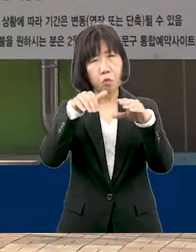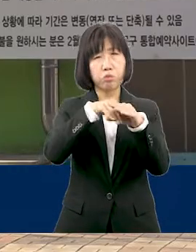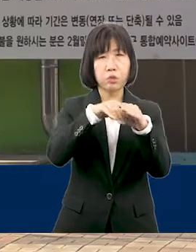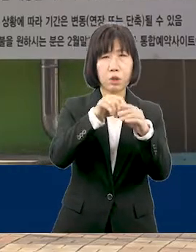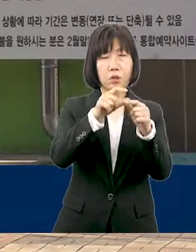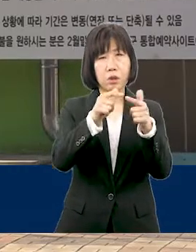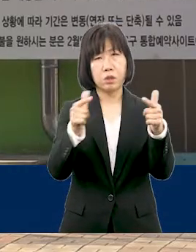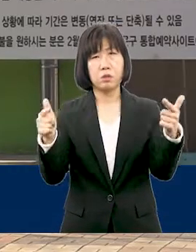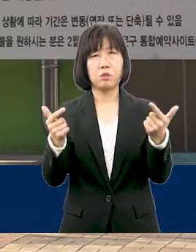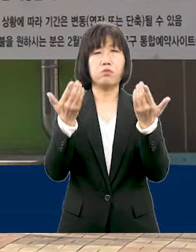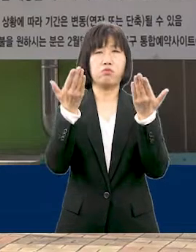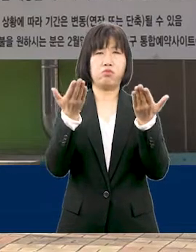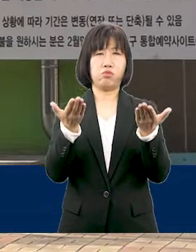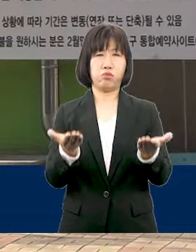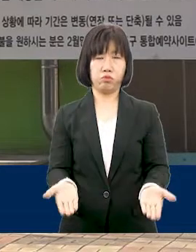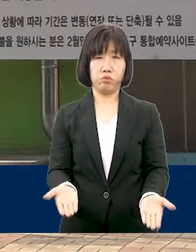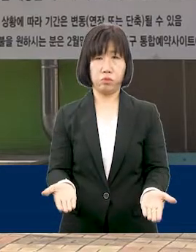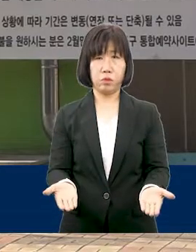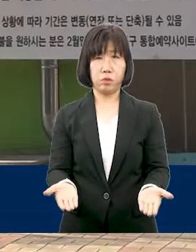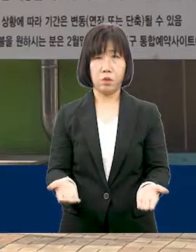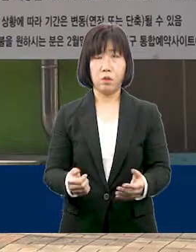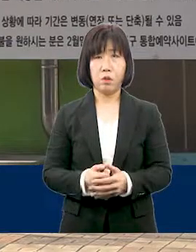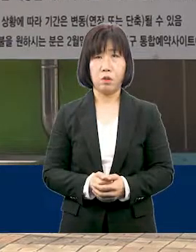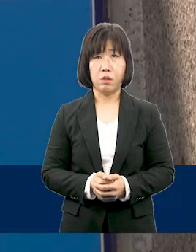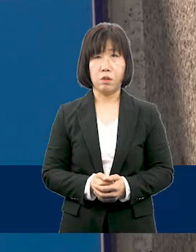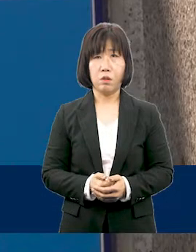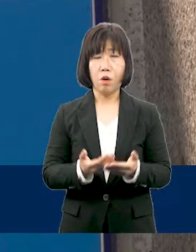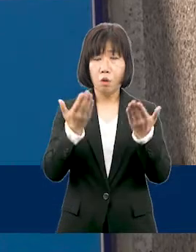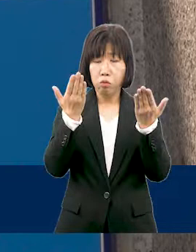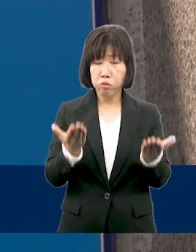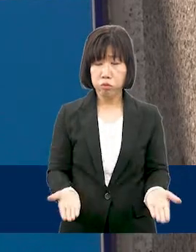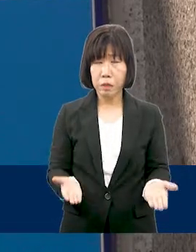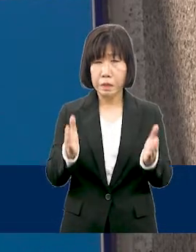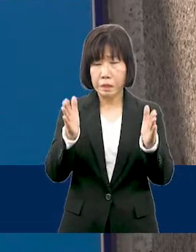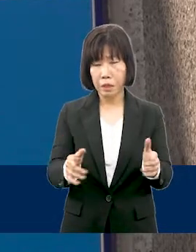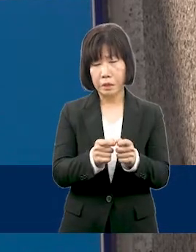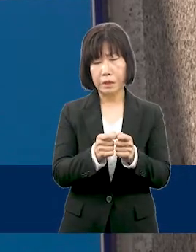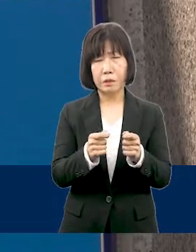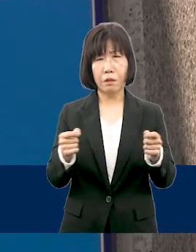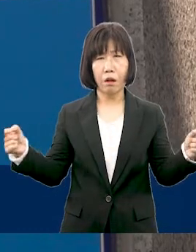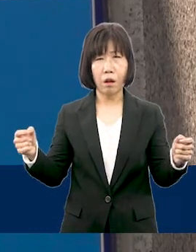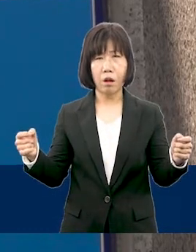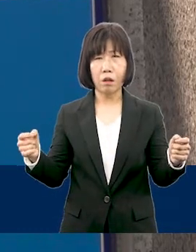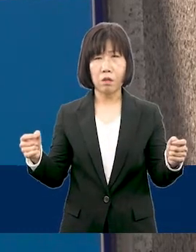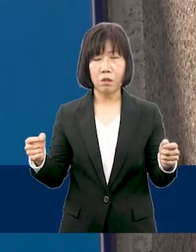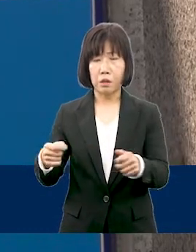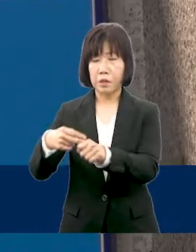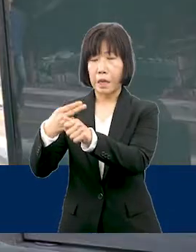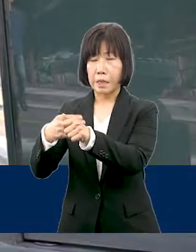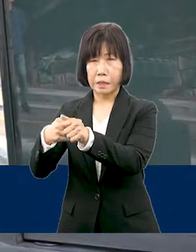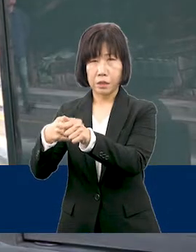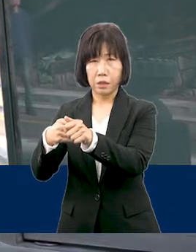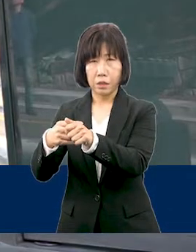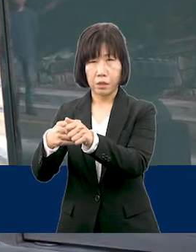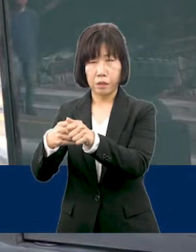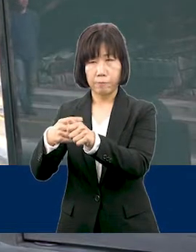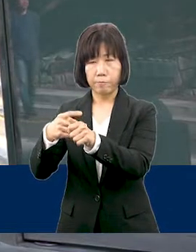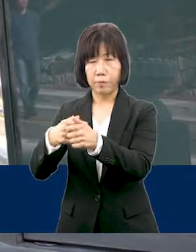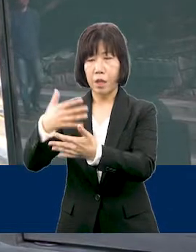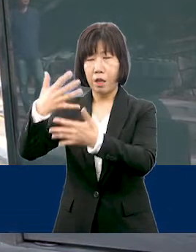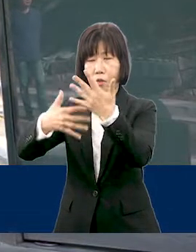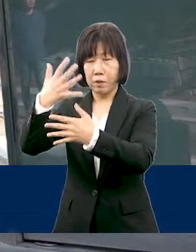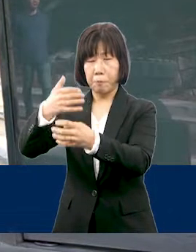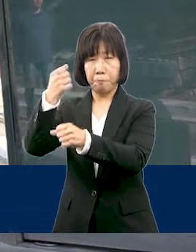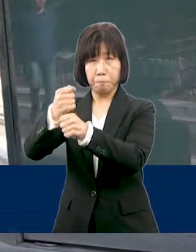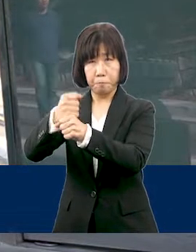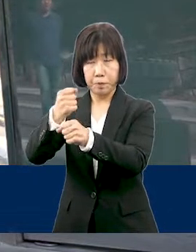회사 운영하는 모든 문화 체육관과 휴강 에 들어갔습니다 효과 기간이 길어지면서 자치 배관 의 일부 강사들이